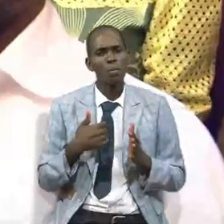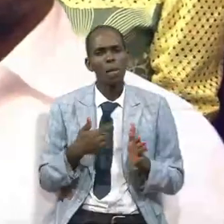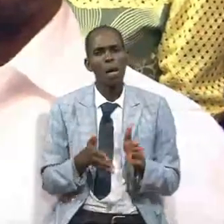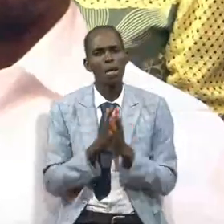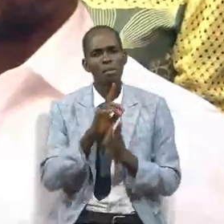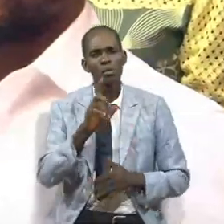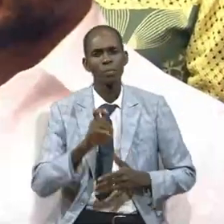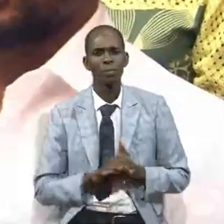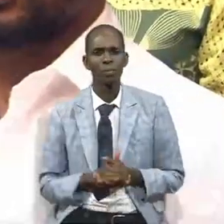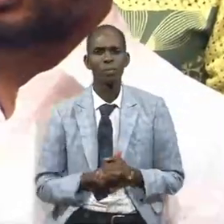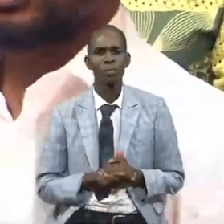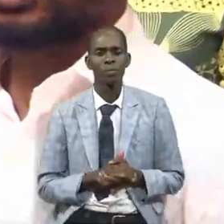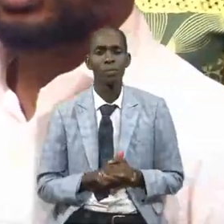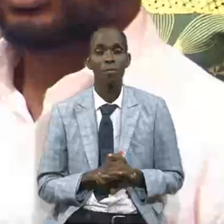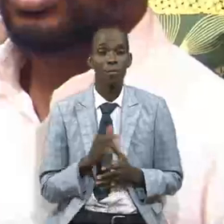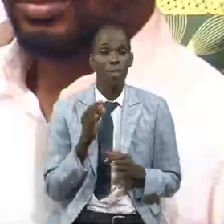poser la question.